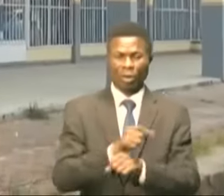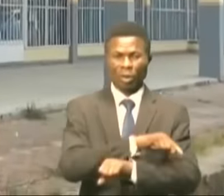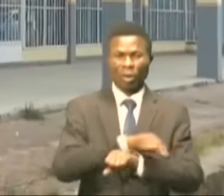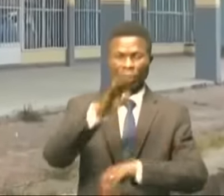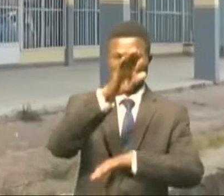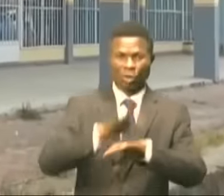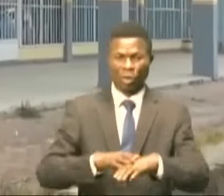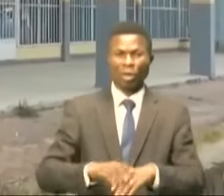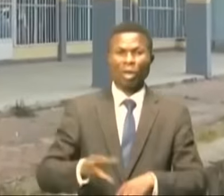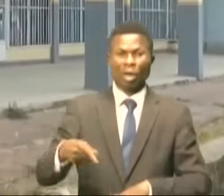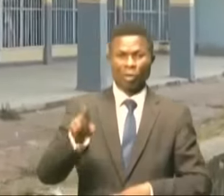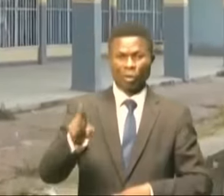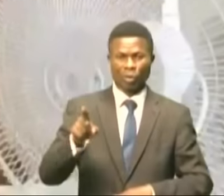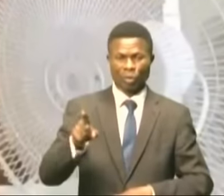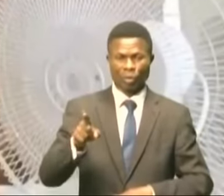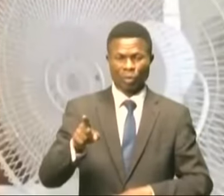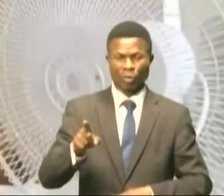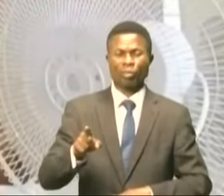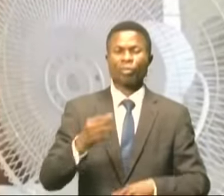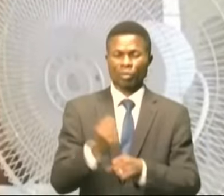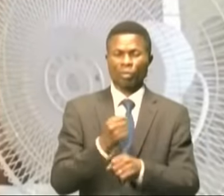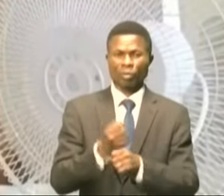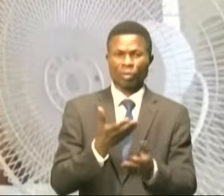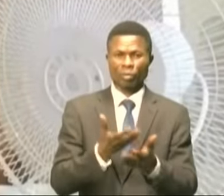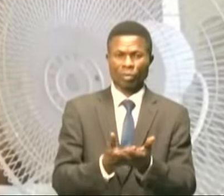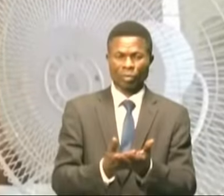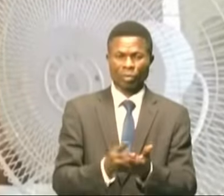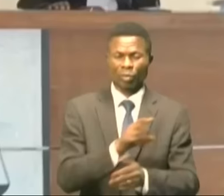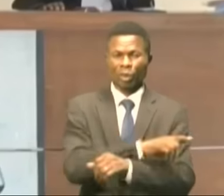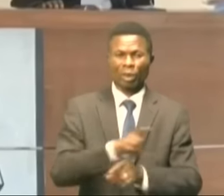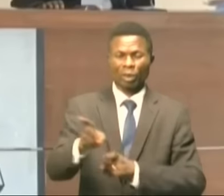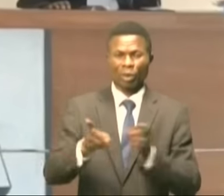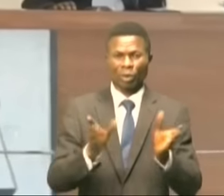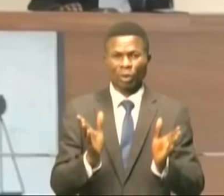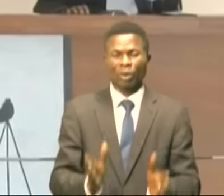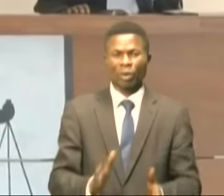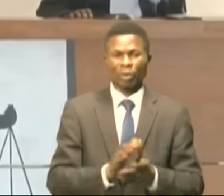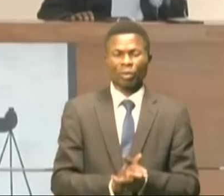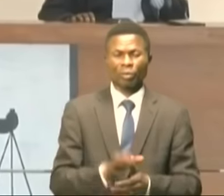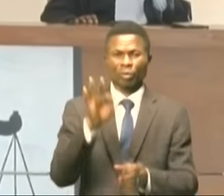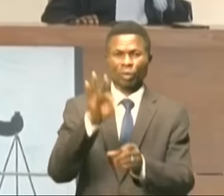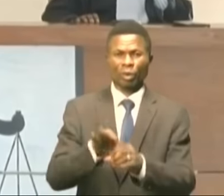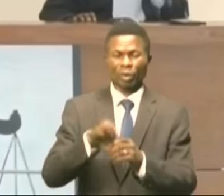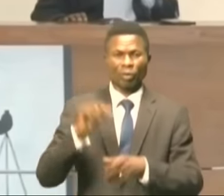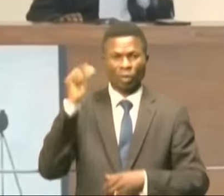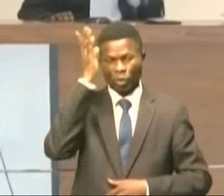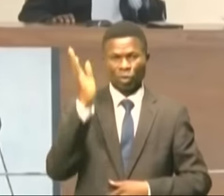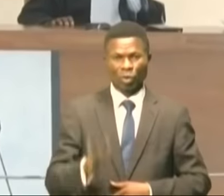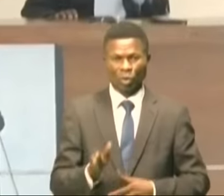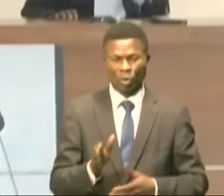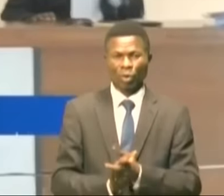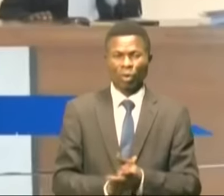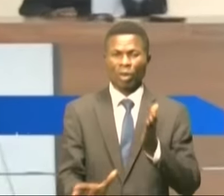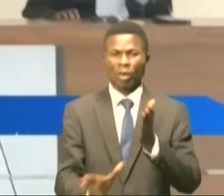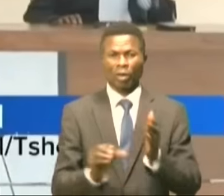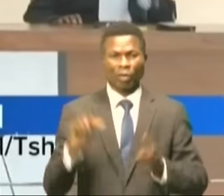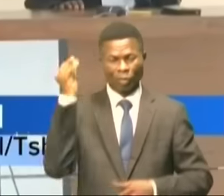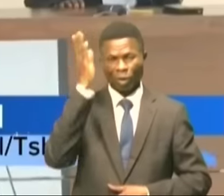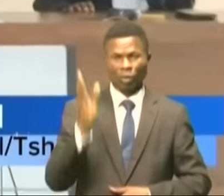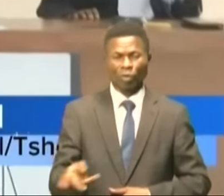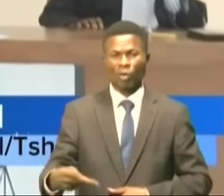d'appel de la Tchopo faisant office de la cour administrative. Élu gouverneur et vice-gouverneur de la province de la